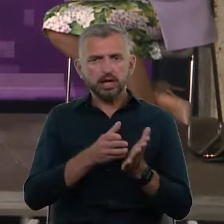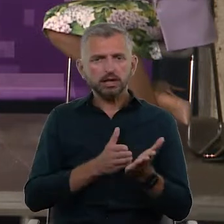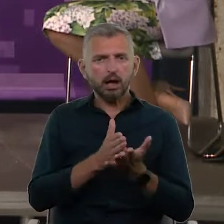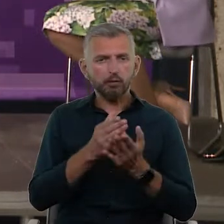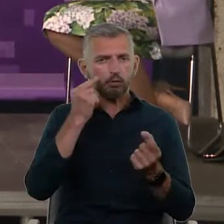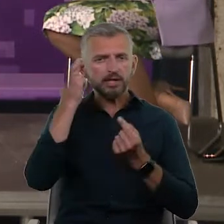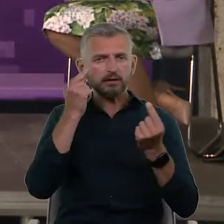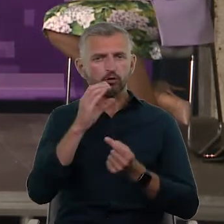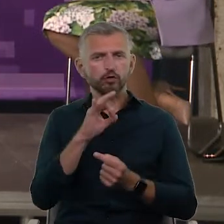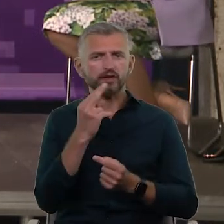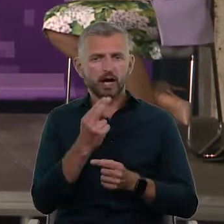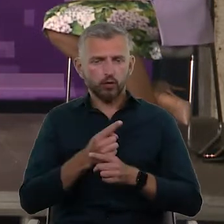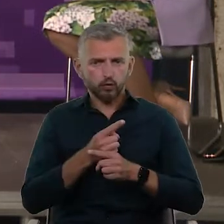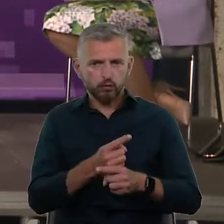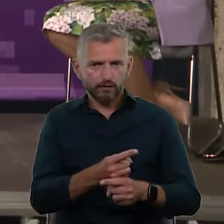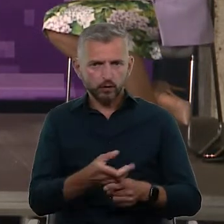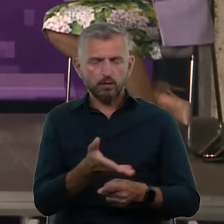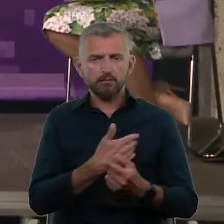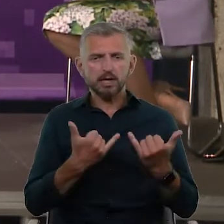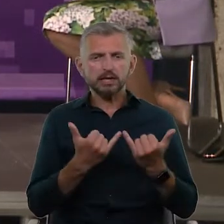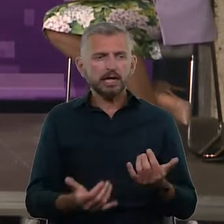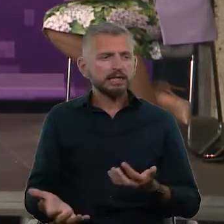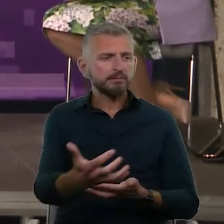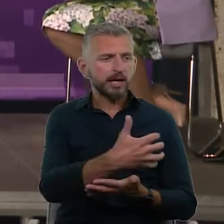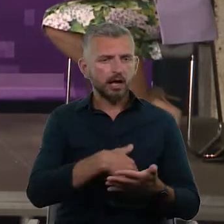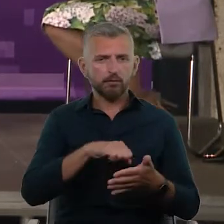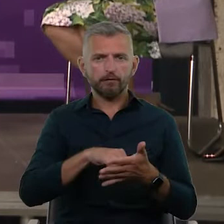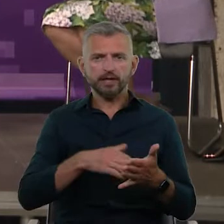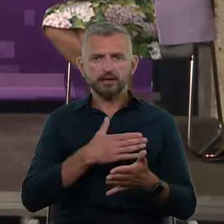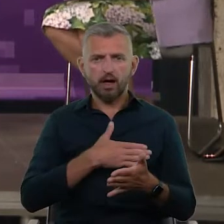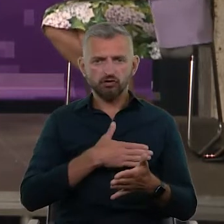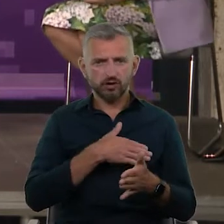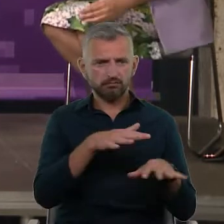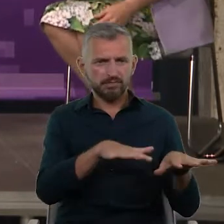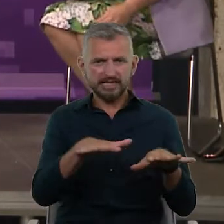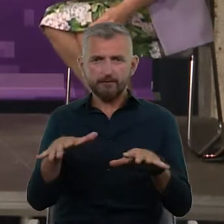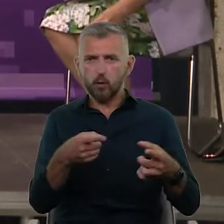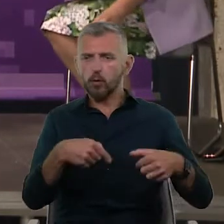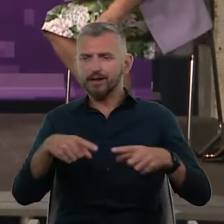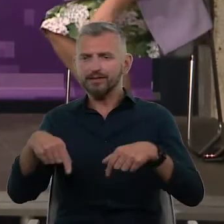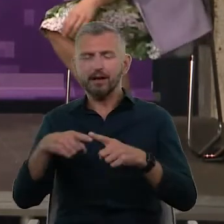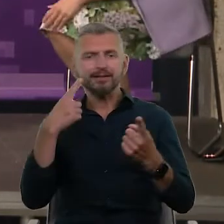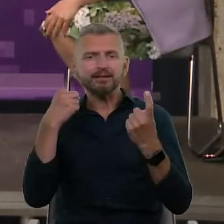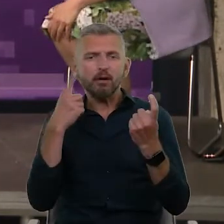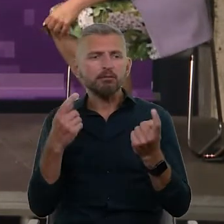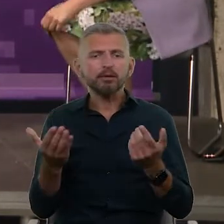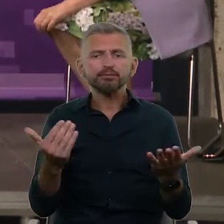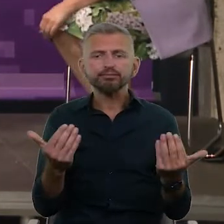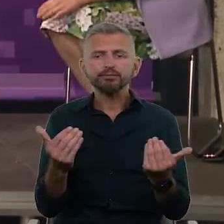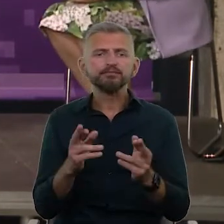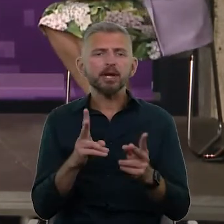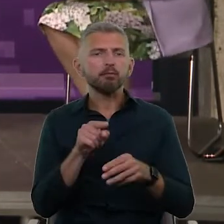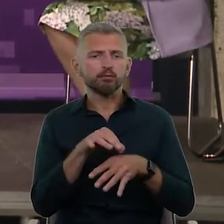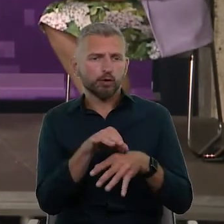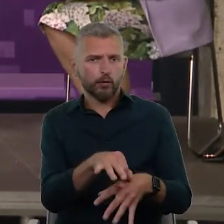психосоціального супроводу. І ми зараз збираємо від наших локальних організацій інформацію, як воно проводиться. Значить,